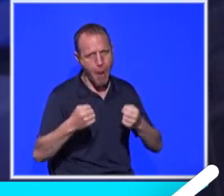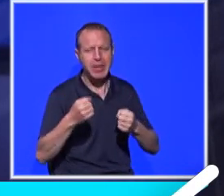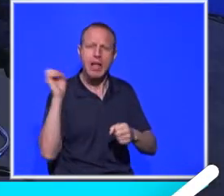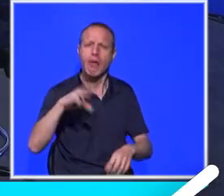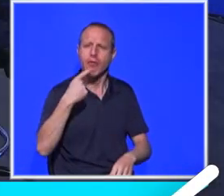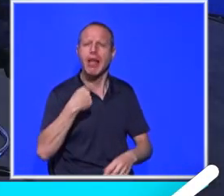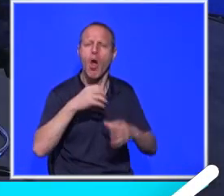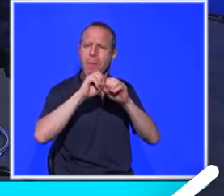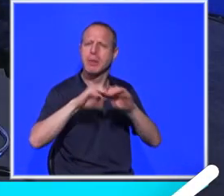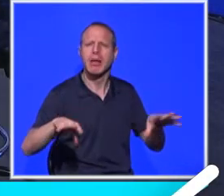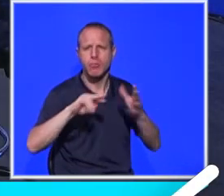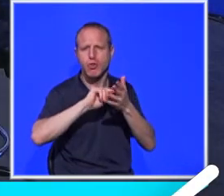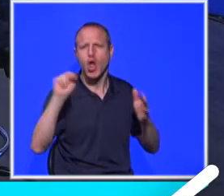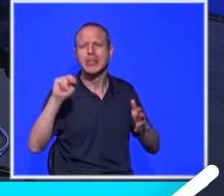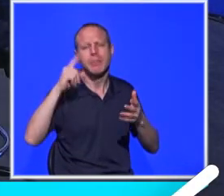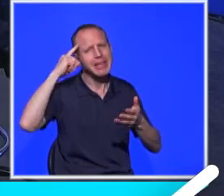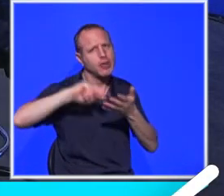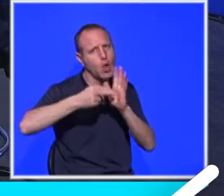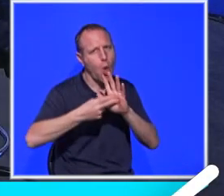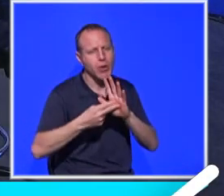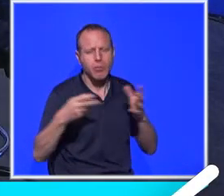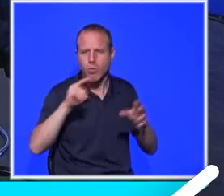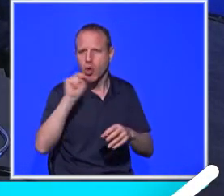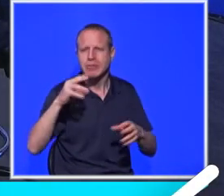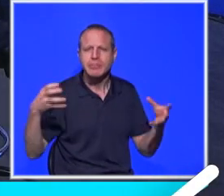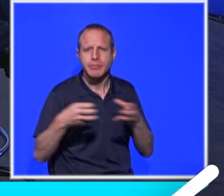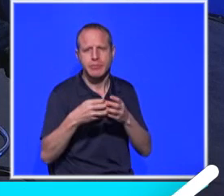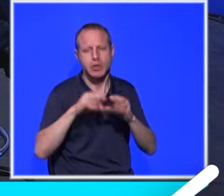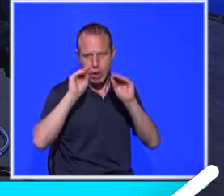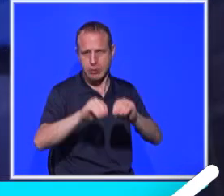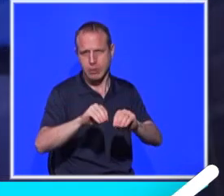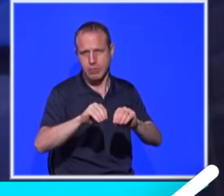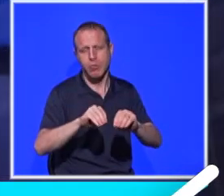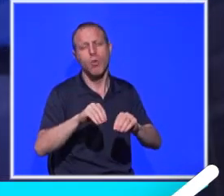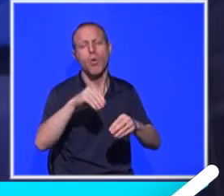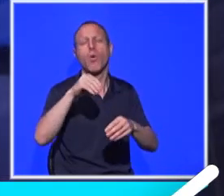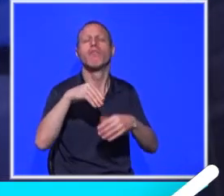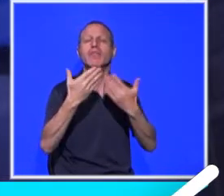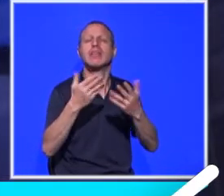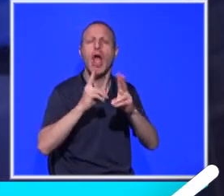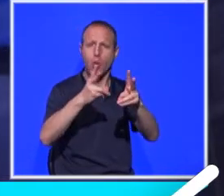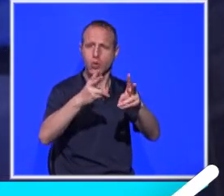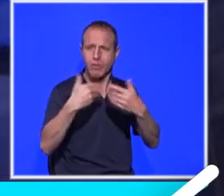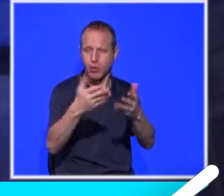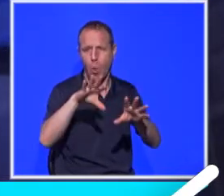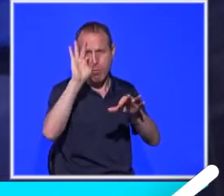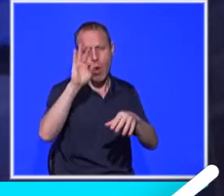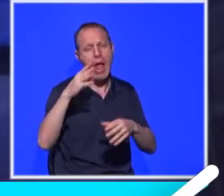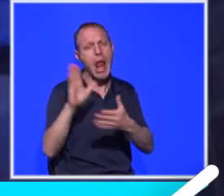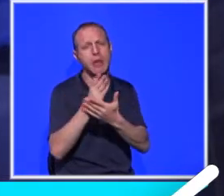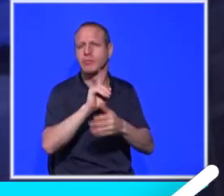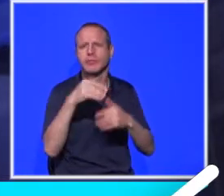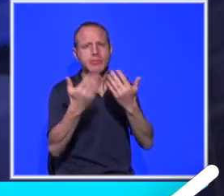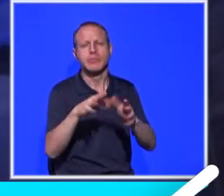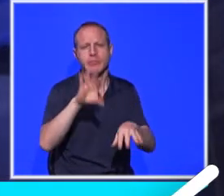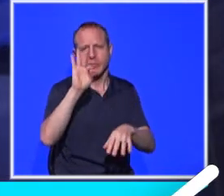מתפרקים על נושאים אידיאולוגיים, על נושאים חברתיים, שישימו את הקו, ואז ירוצו ויתנו לבוחר להחליט. הם לא נותנים לבוחר